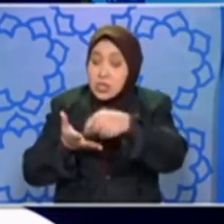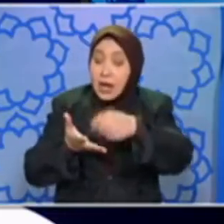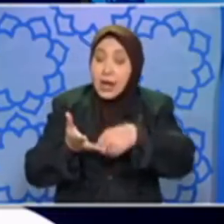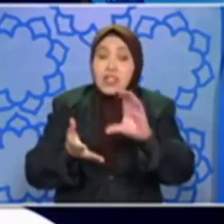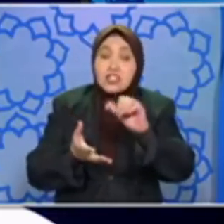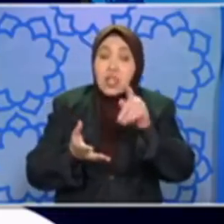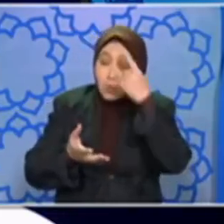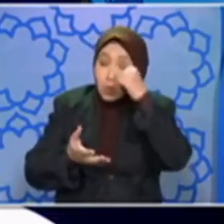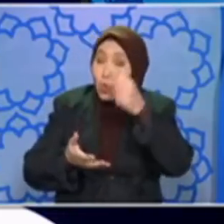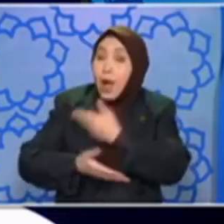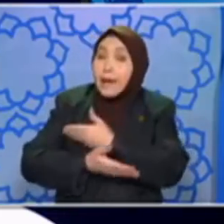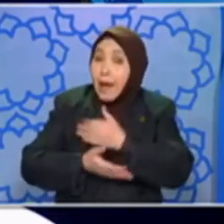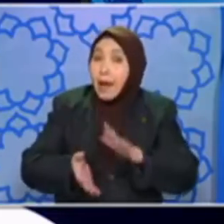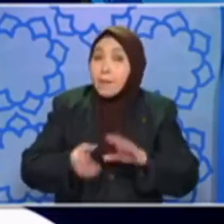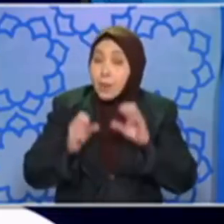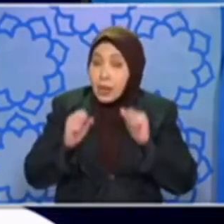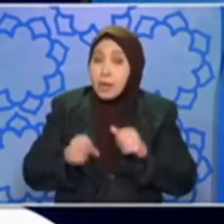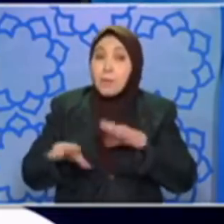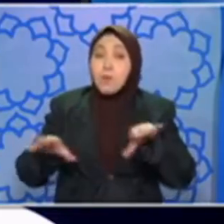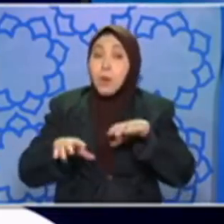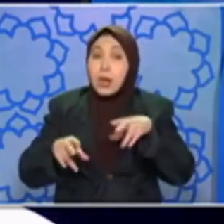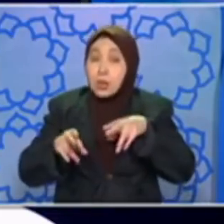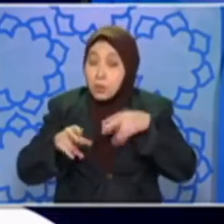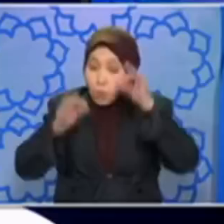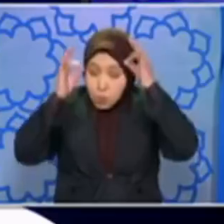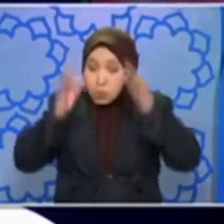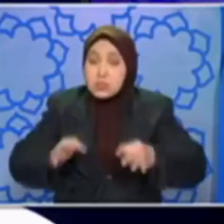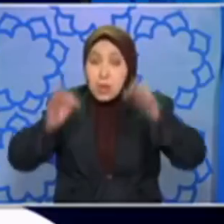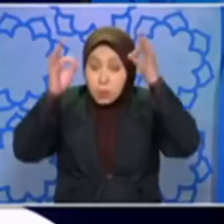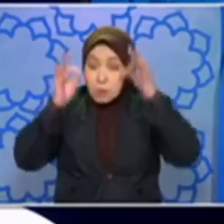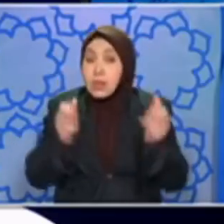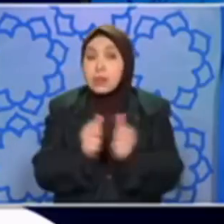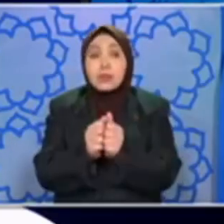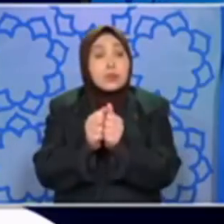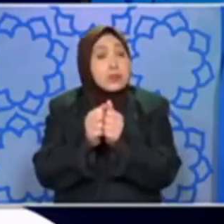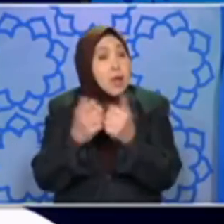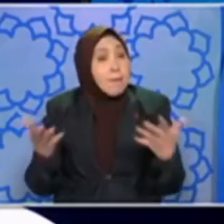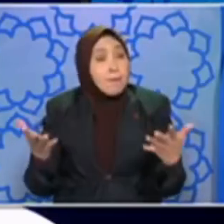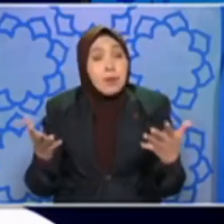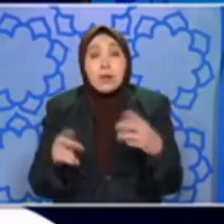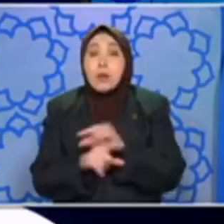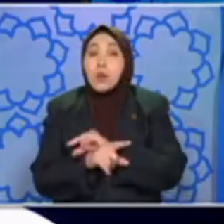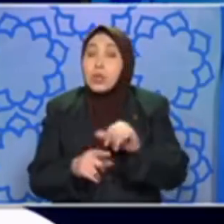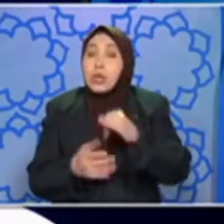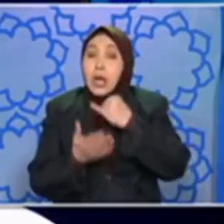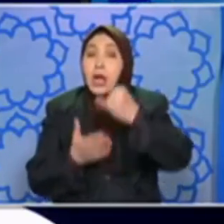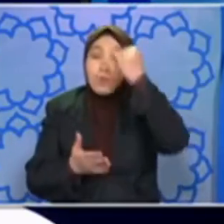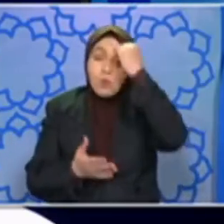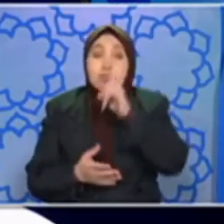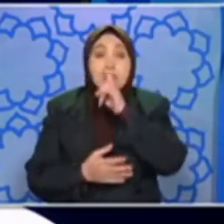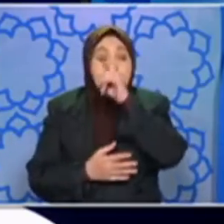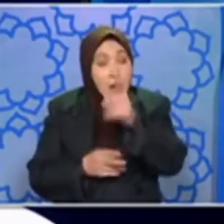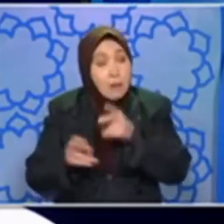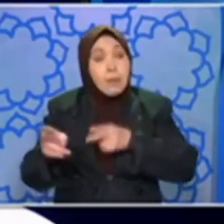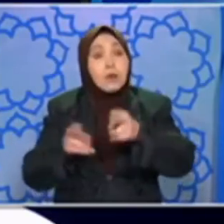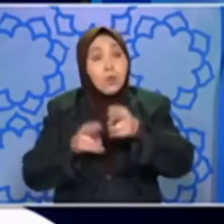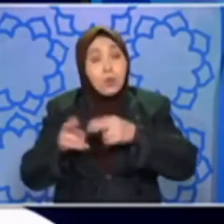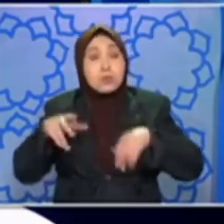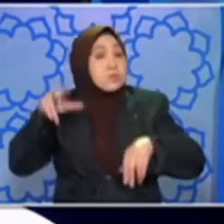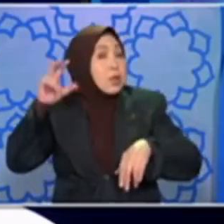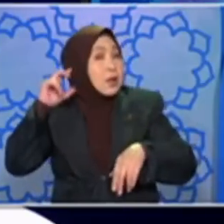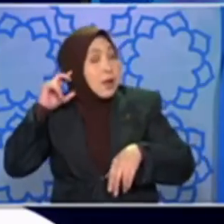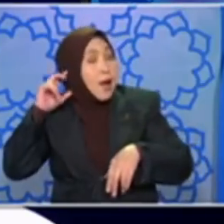untuk anak. Ya, membuat keputusan-keputusan yang tanpa menggunakan ilmu yang sebenarnya, menguruskan